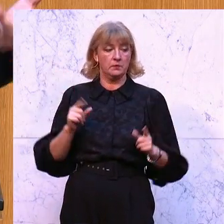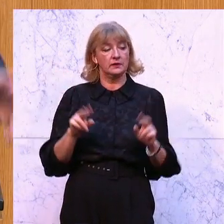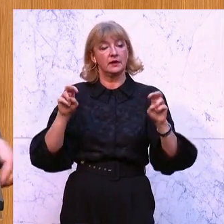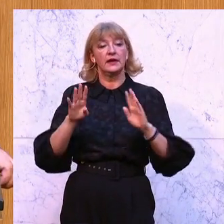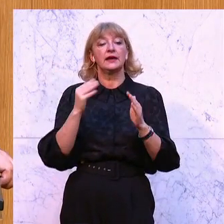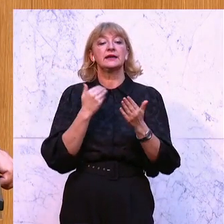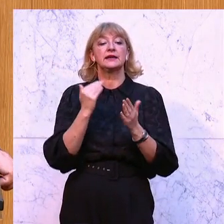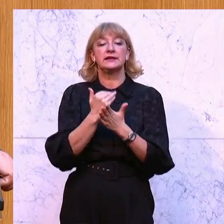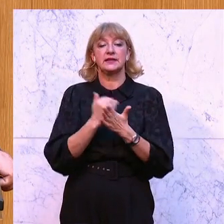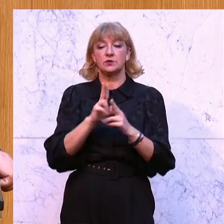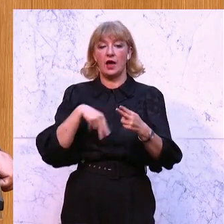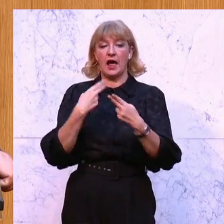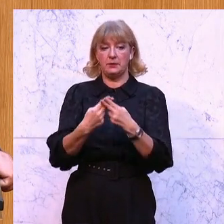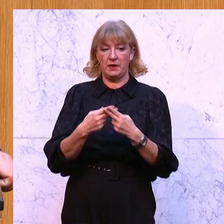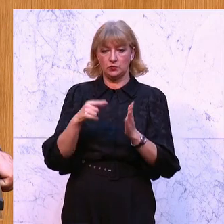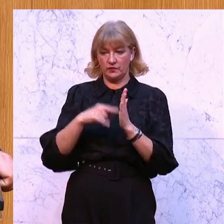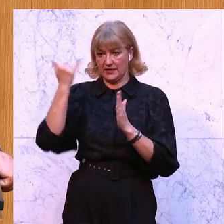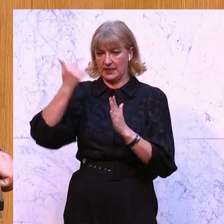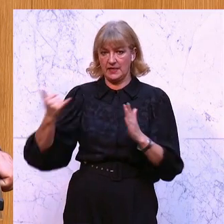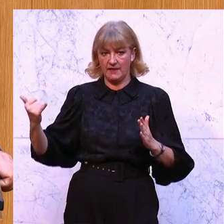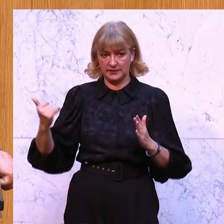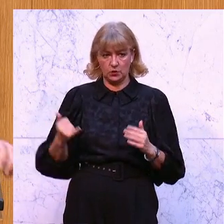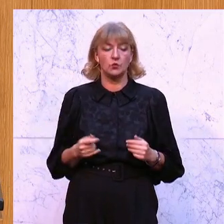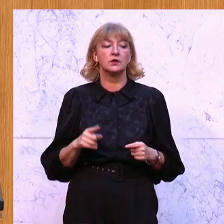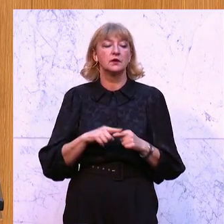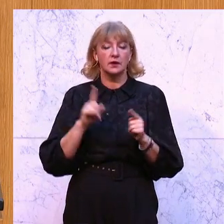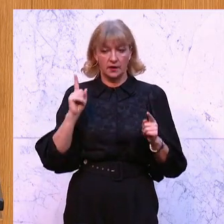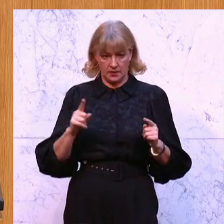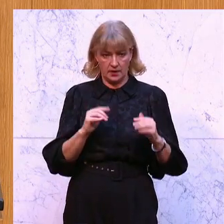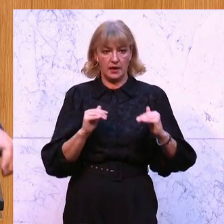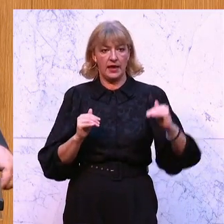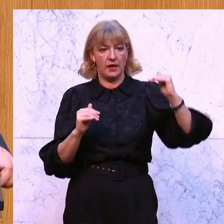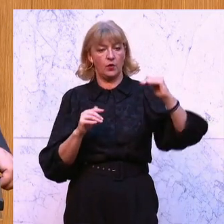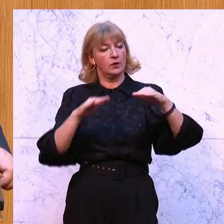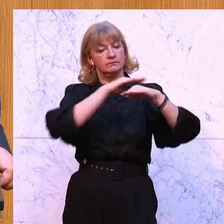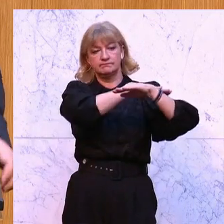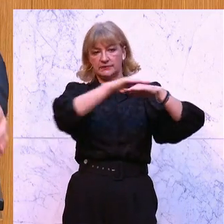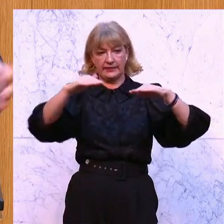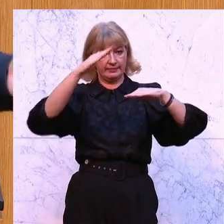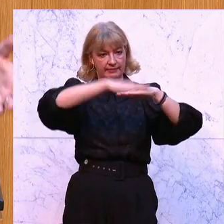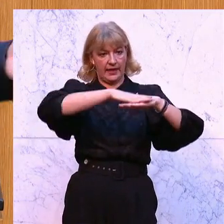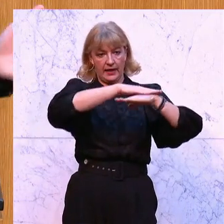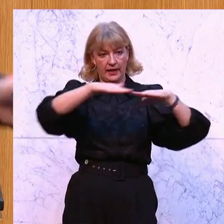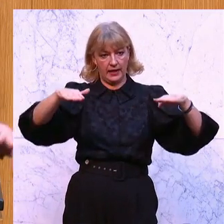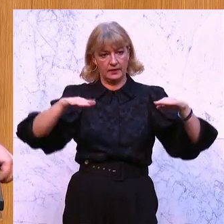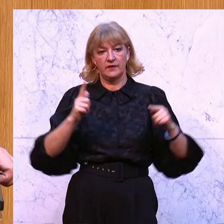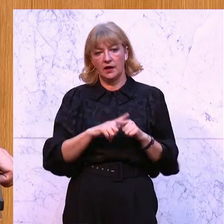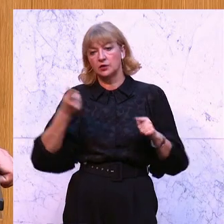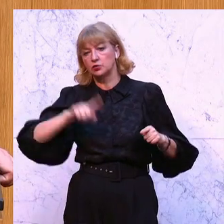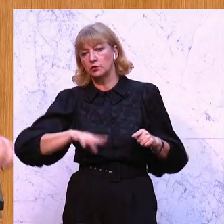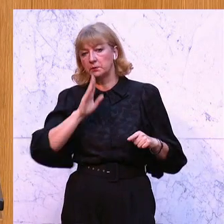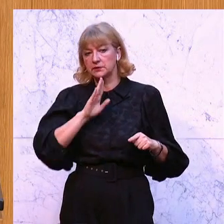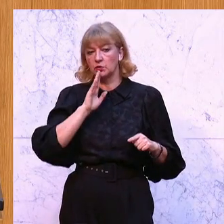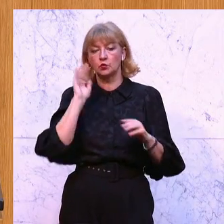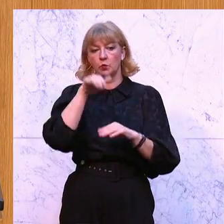gesetzliche Anpassungsfaktor Inflation. Die Erhöhung ist allerdings gedeckelt bei Pensionen, bei Sonderpensionen,